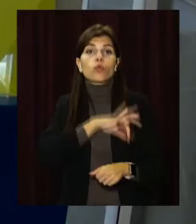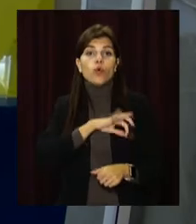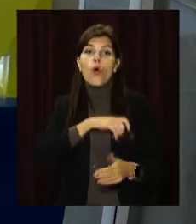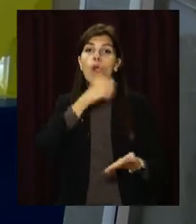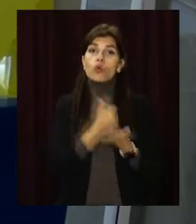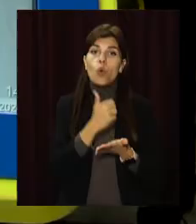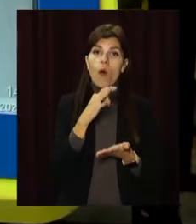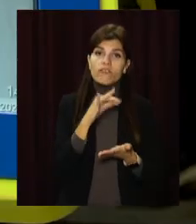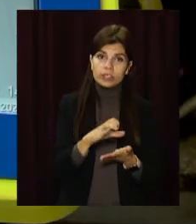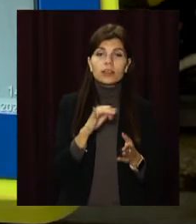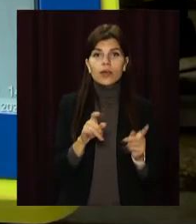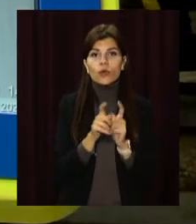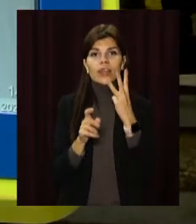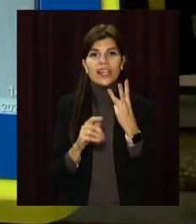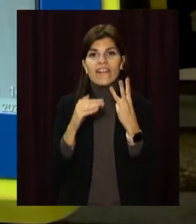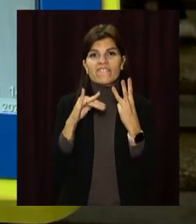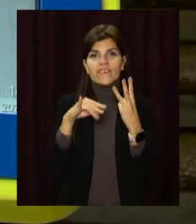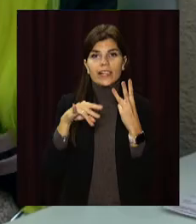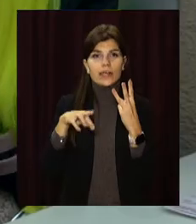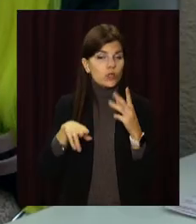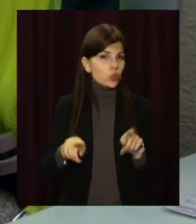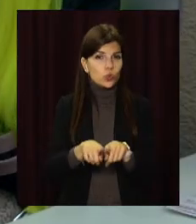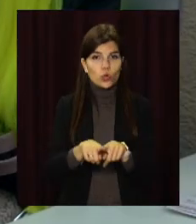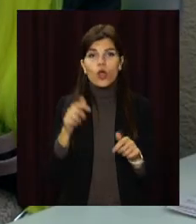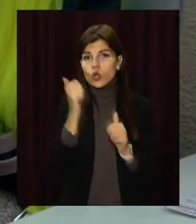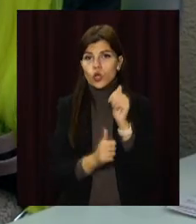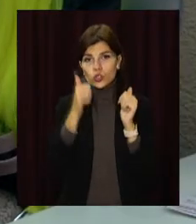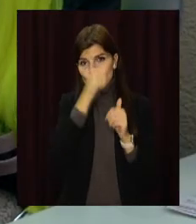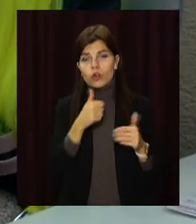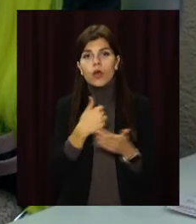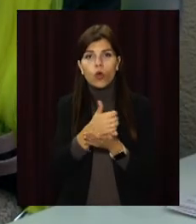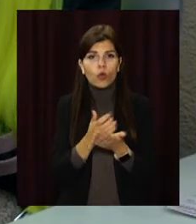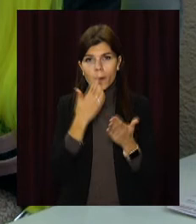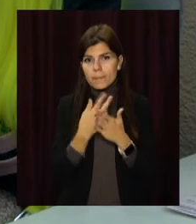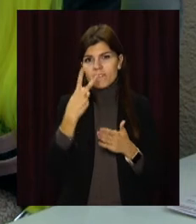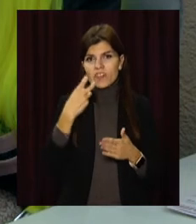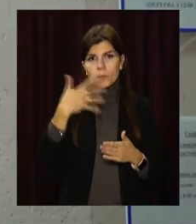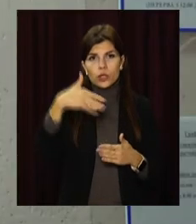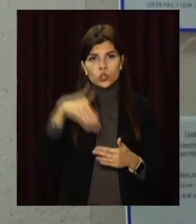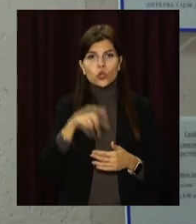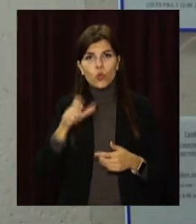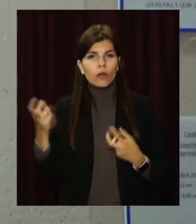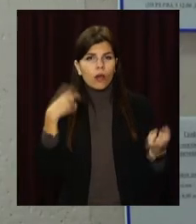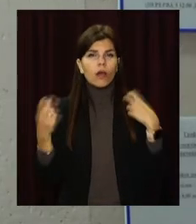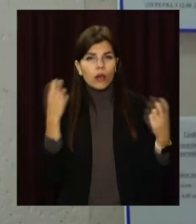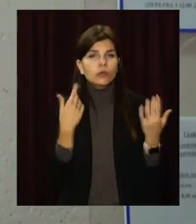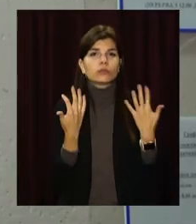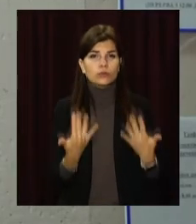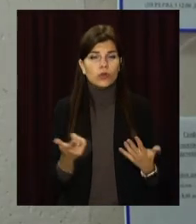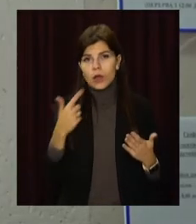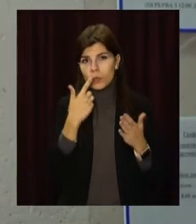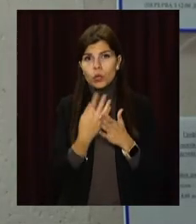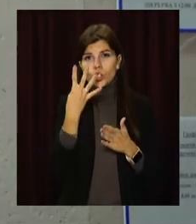офісі, так і у 3 філіях. Мережа зручних офісів щороку обслуговує більше як 250 тисяч мешканців громади. Їм доступні